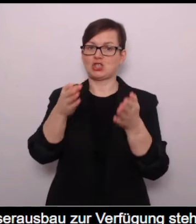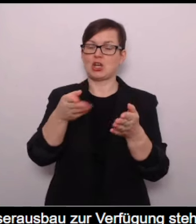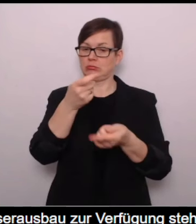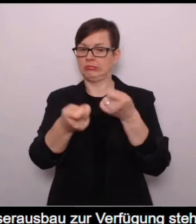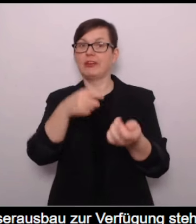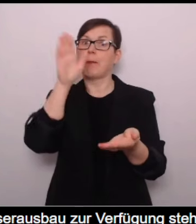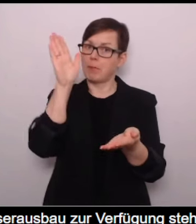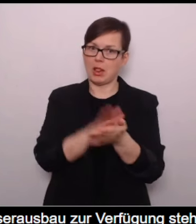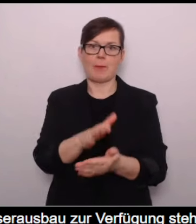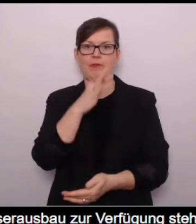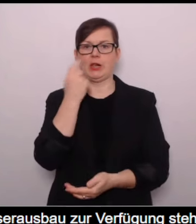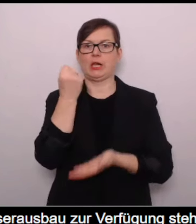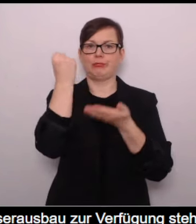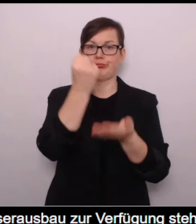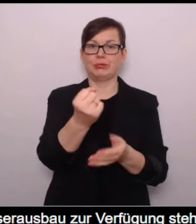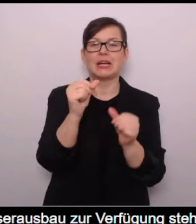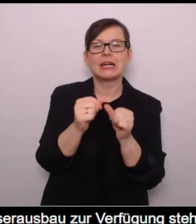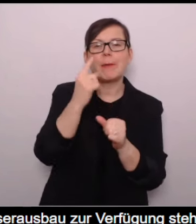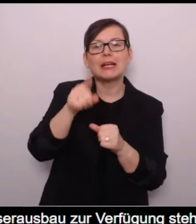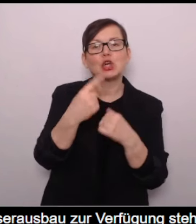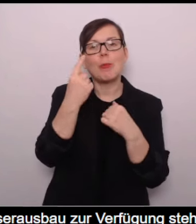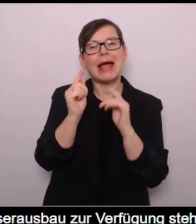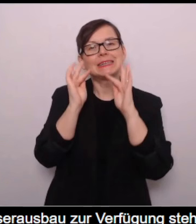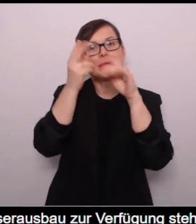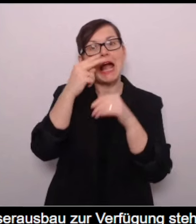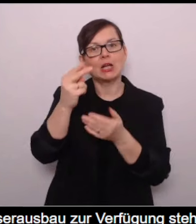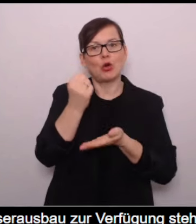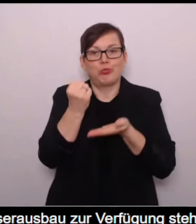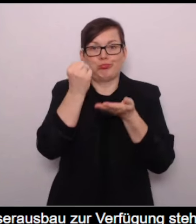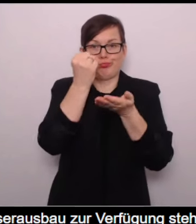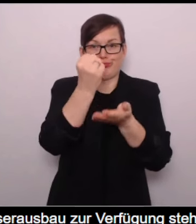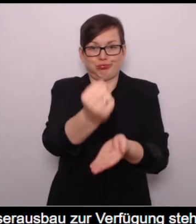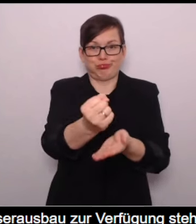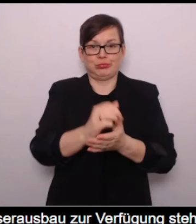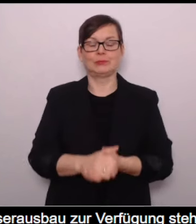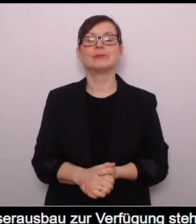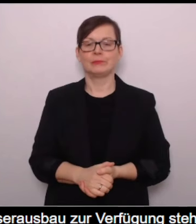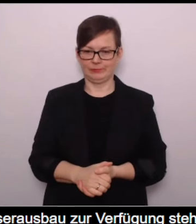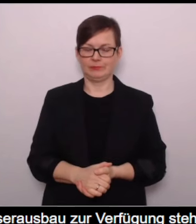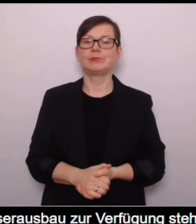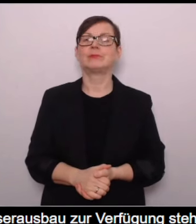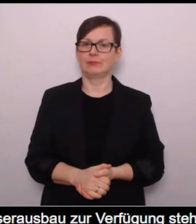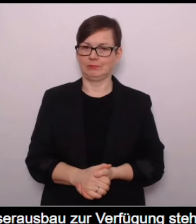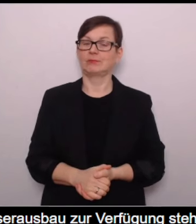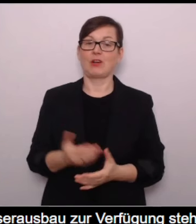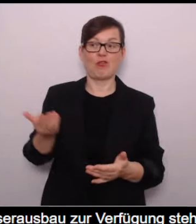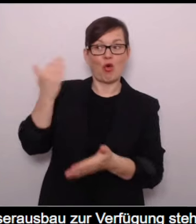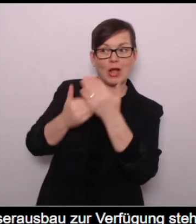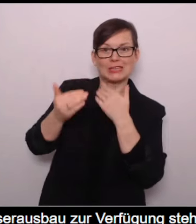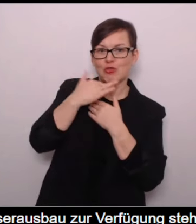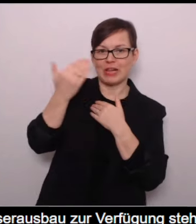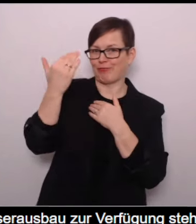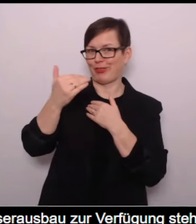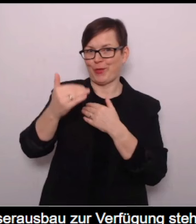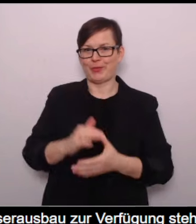in Bayern? Die Mittel für die Staatsstraßen bleiben weiterhin auf Rekordhöhe. Wir werden in diesem Doppelhaushalt rund 1,1 Milliarden Euro